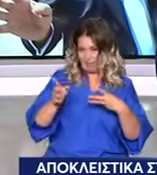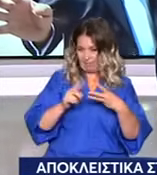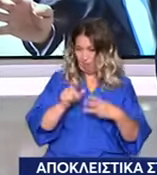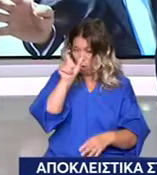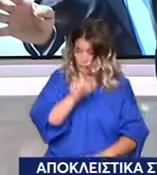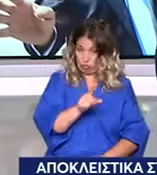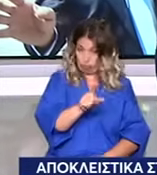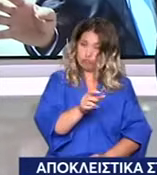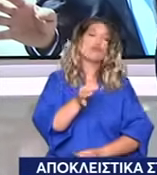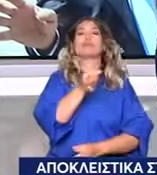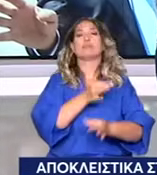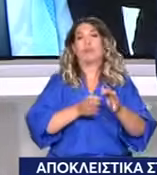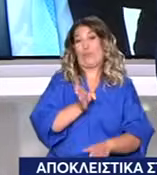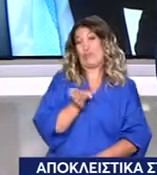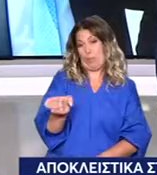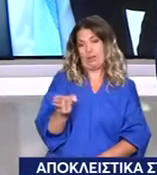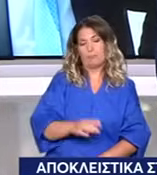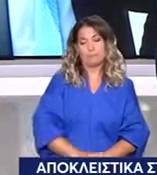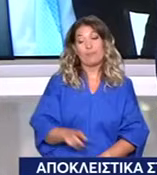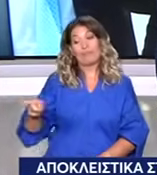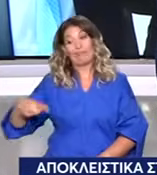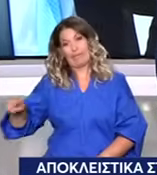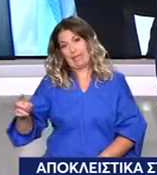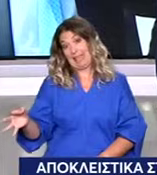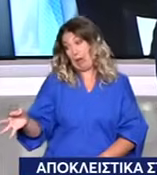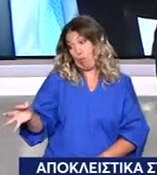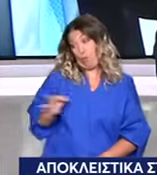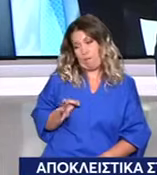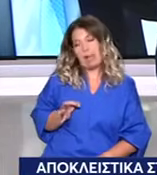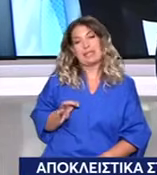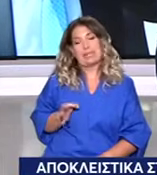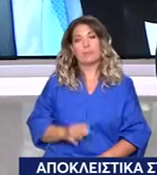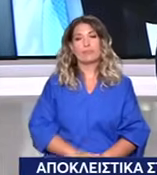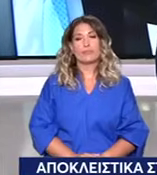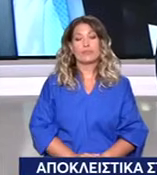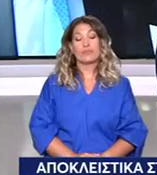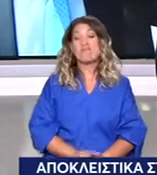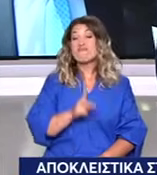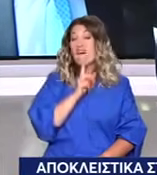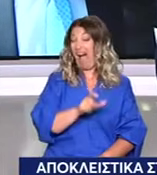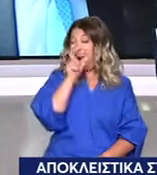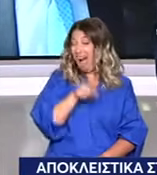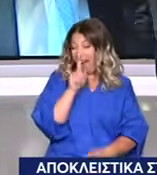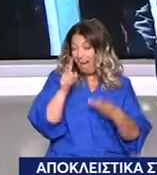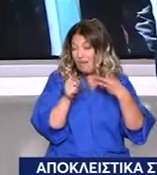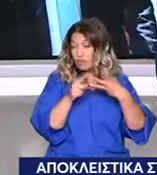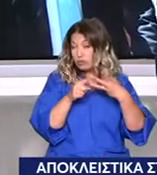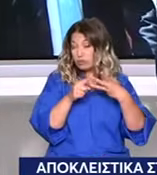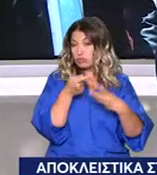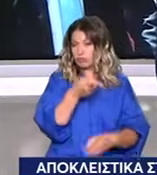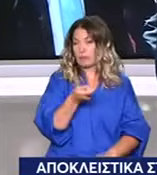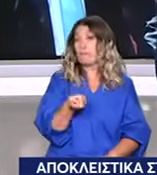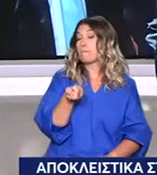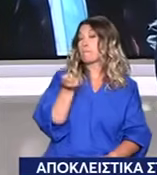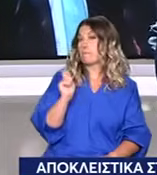το περιβάλλον της κυρίας Πολυζωγοπούλου να λέει ότι κάποιες ημέρες πριν ο συγκεκριμένος συνεργάτης είχε στείλει μήνυμα